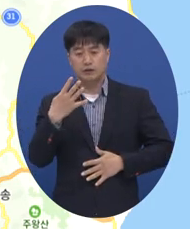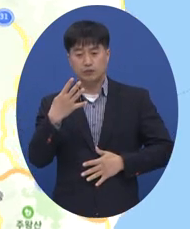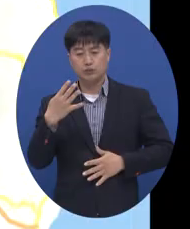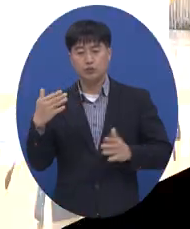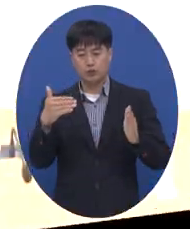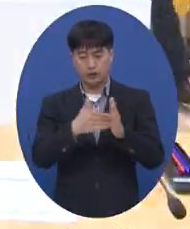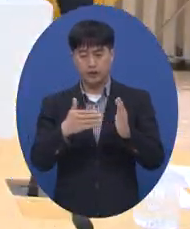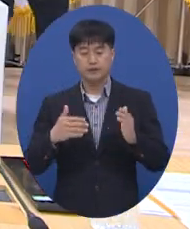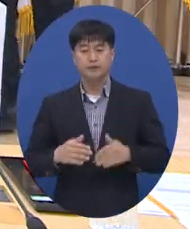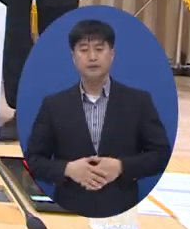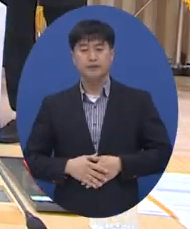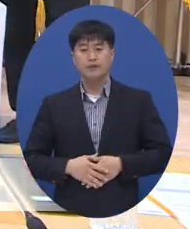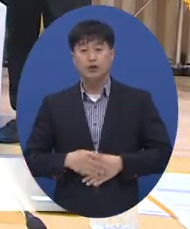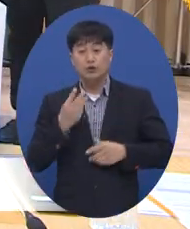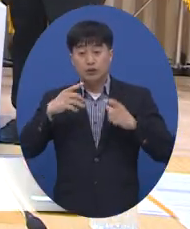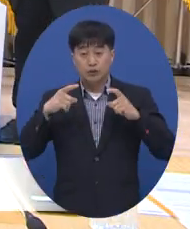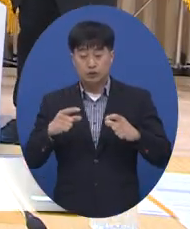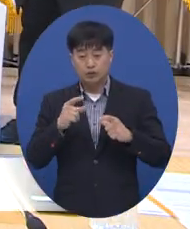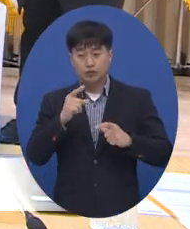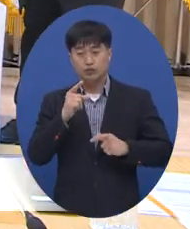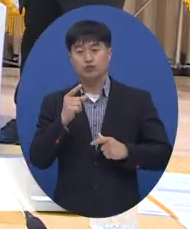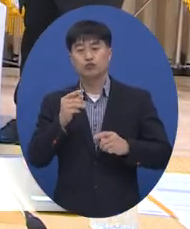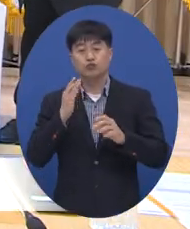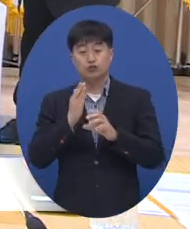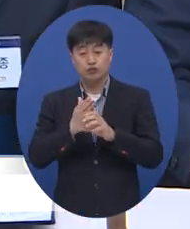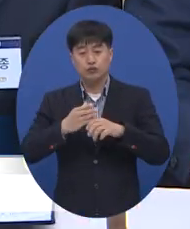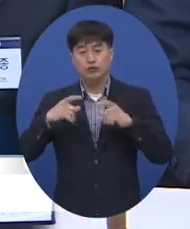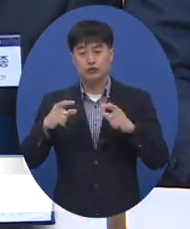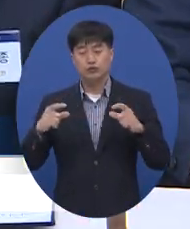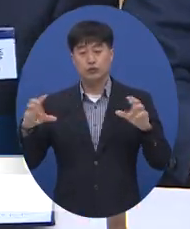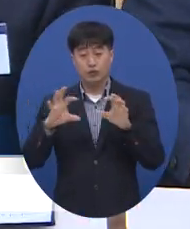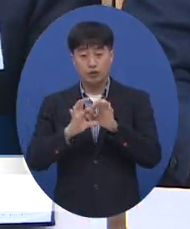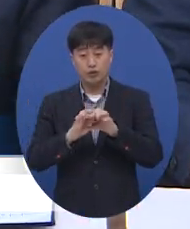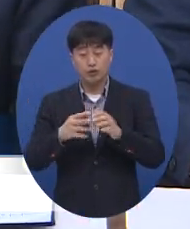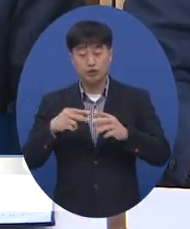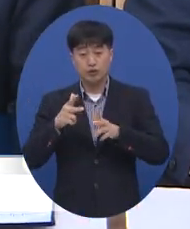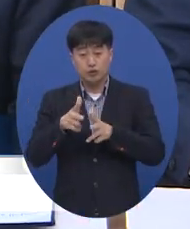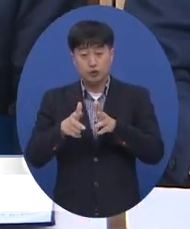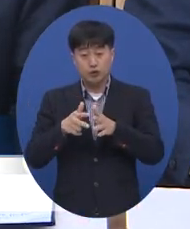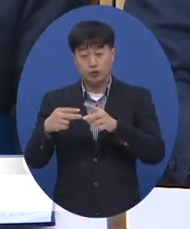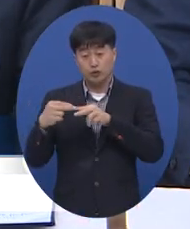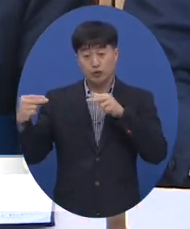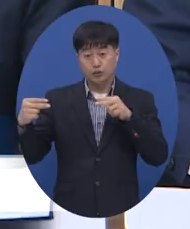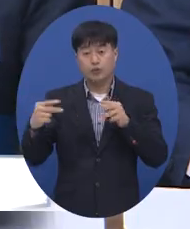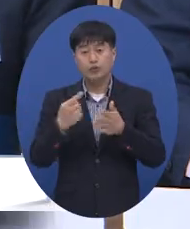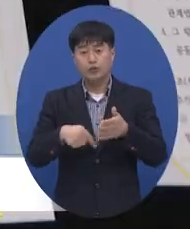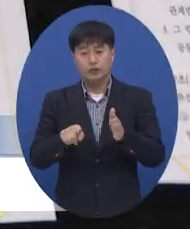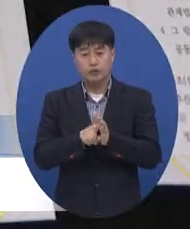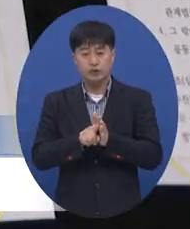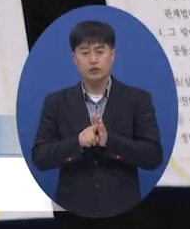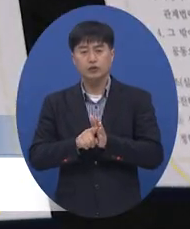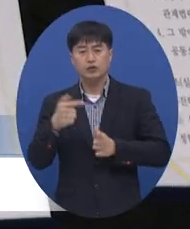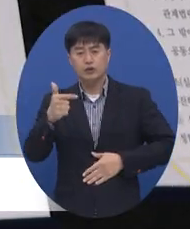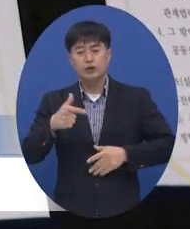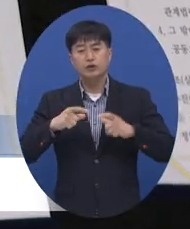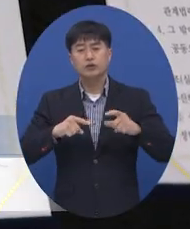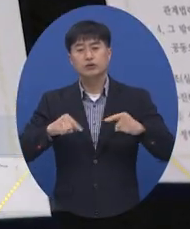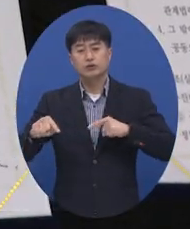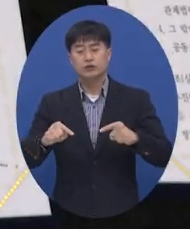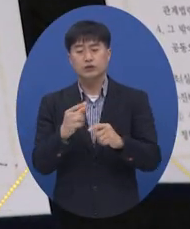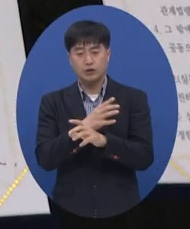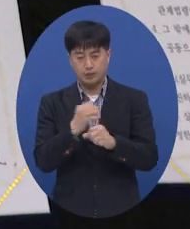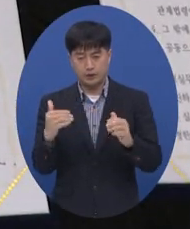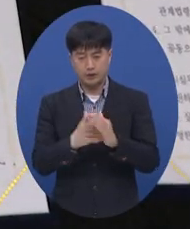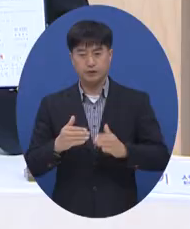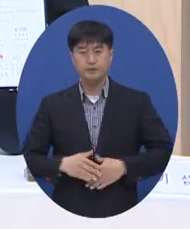있습니다. 수도권과 중부지방을 잇는 이 철도망을 위해 경기도와 충청북도 등 6개 지자체가 업무 협약을